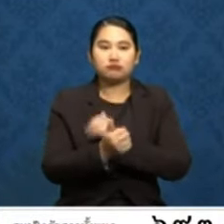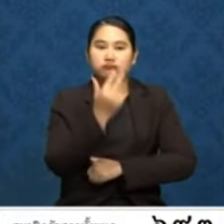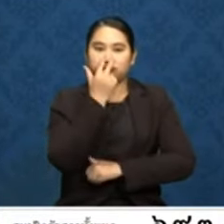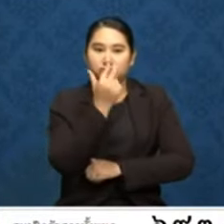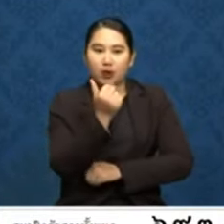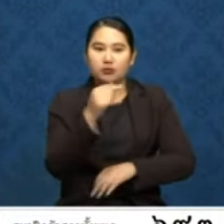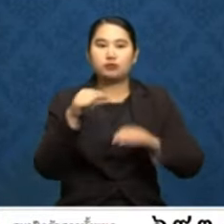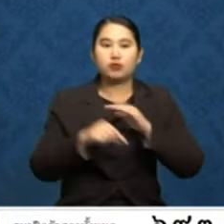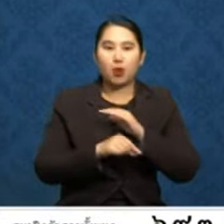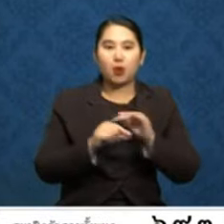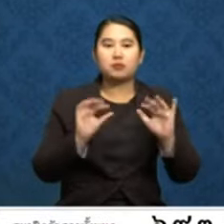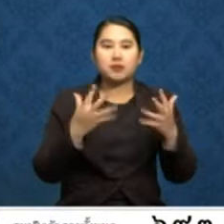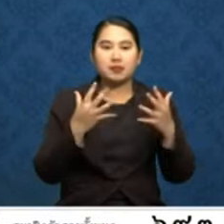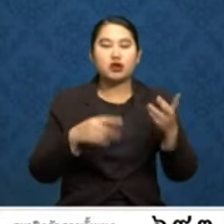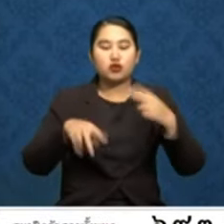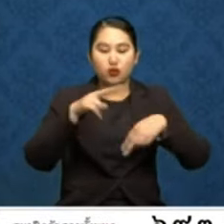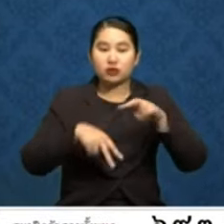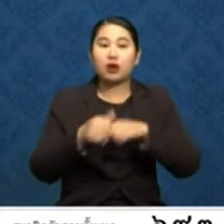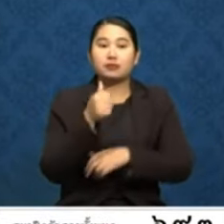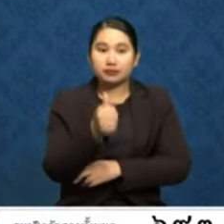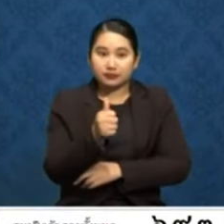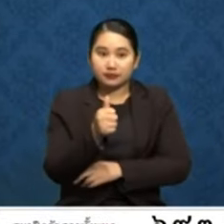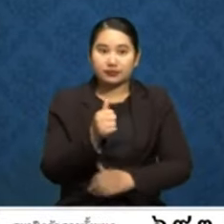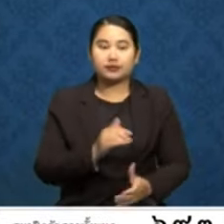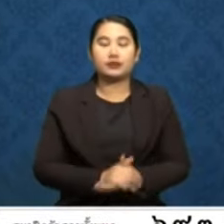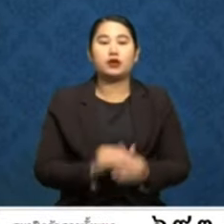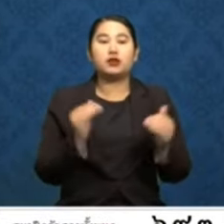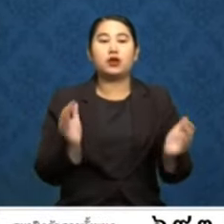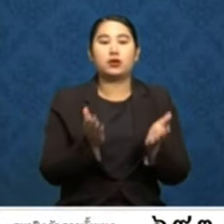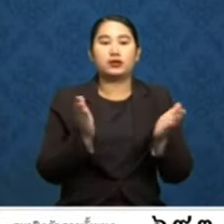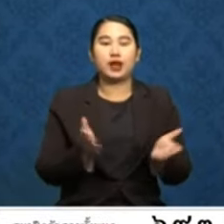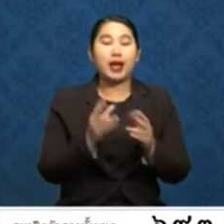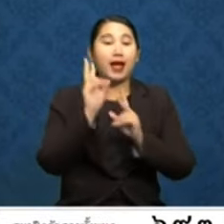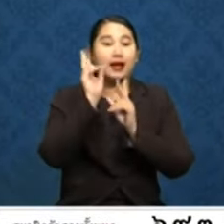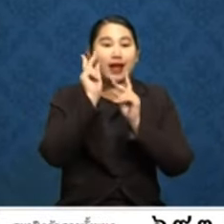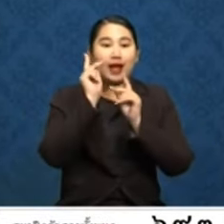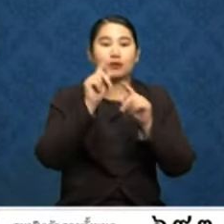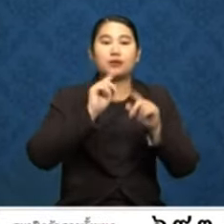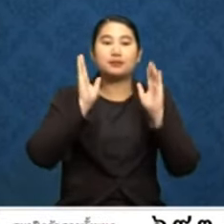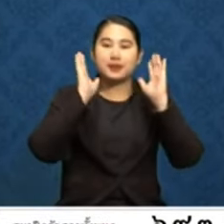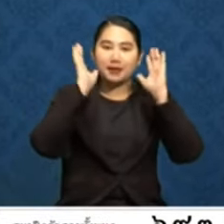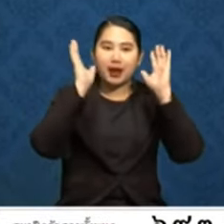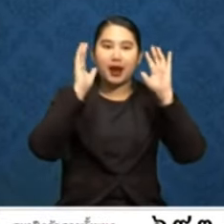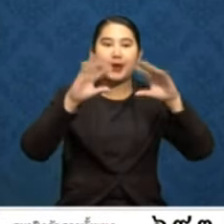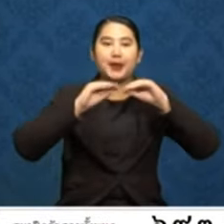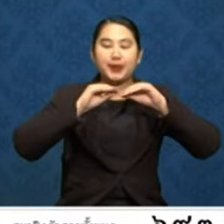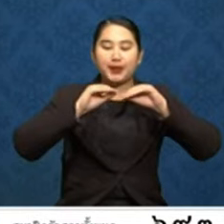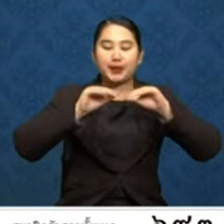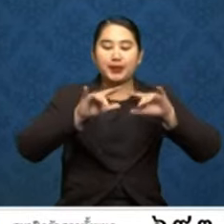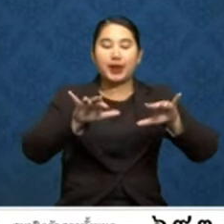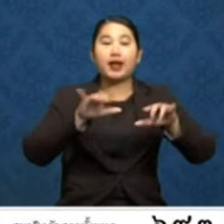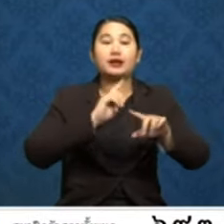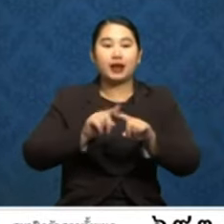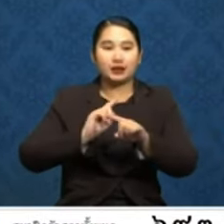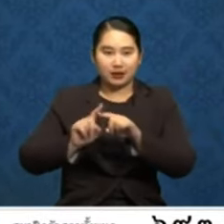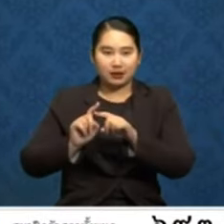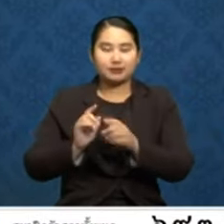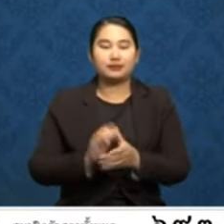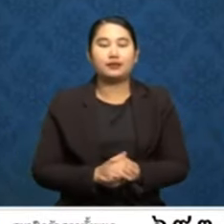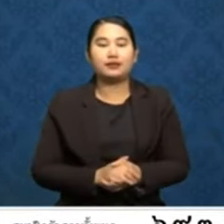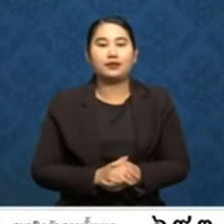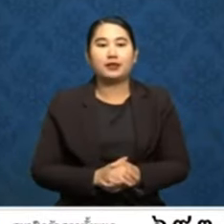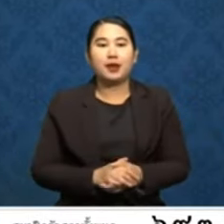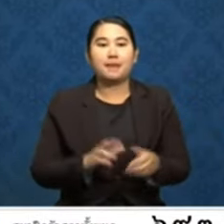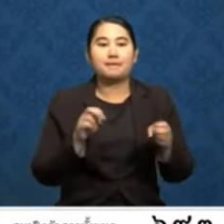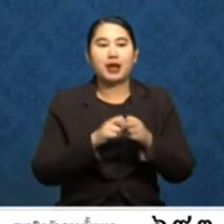ใสและตรวจสอบได้ส่งเสริมให้มีการเผยแพร่ข้อมูลหรือข่าวสารสาธารณะของรัฐและต่อต้